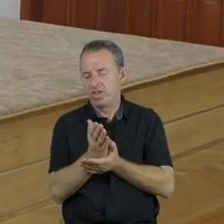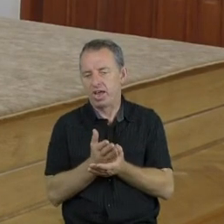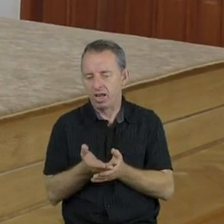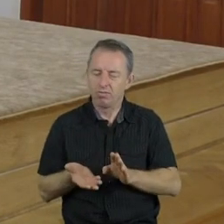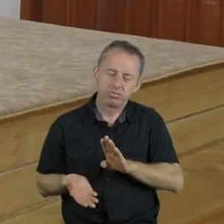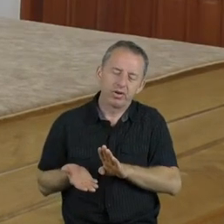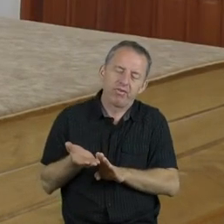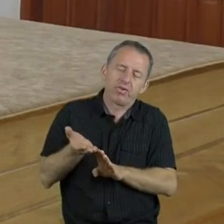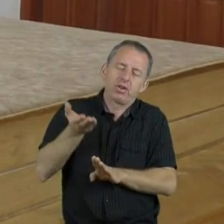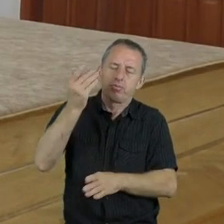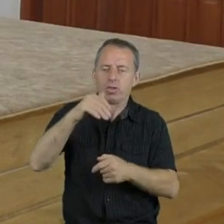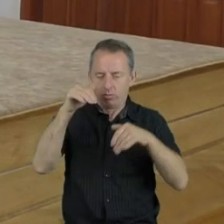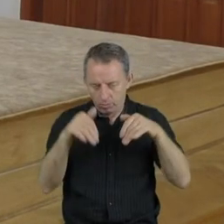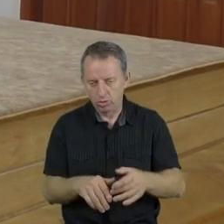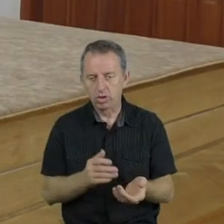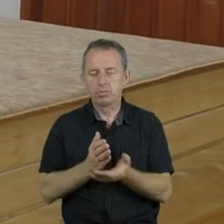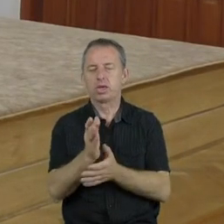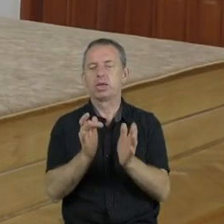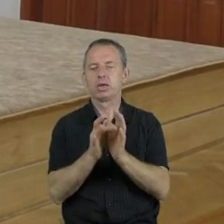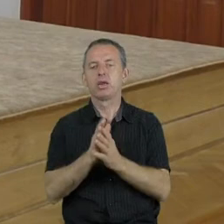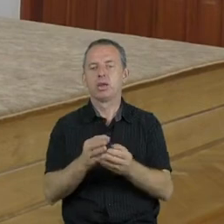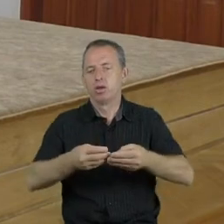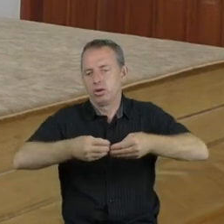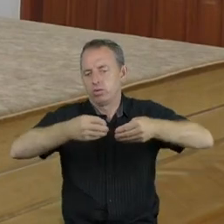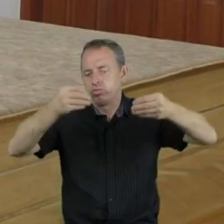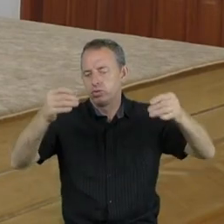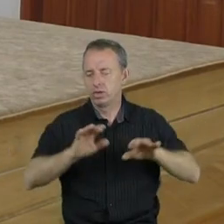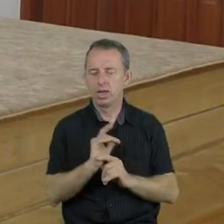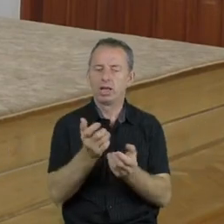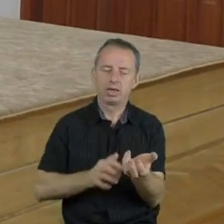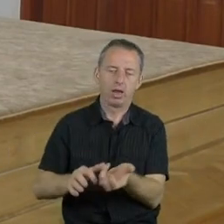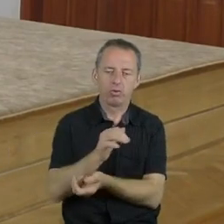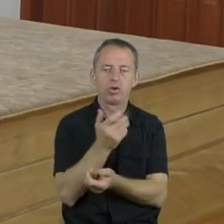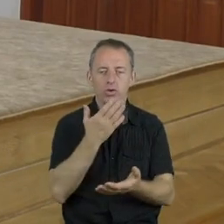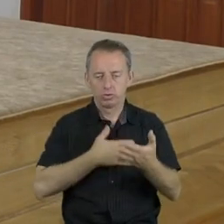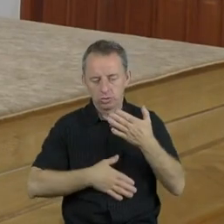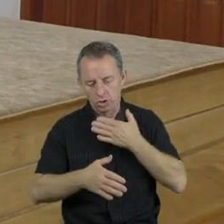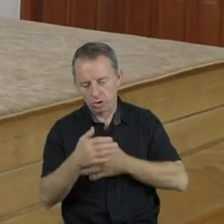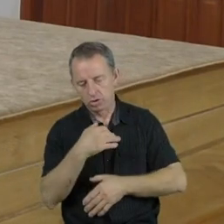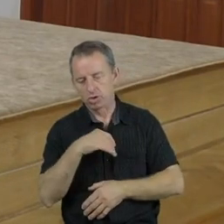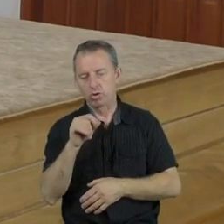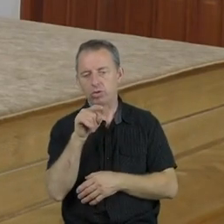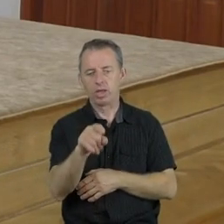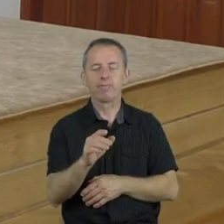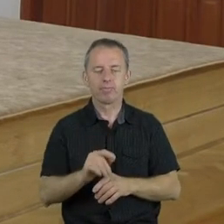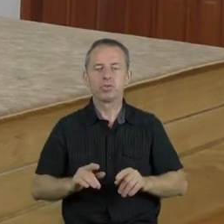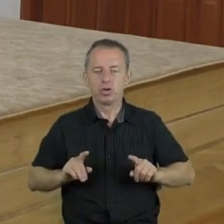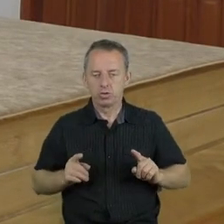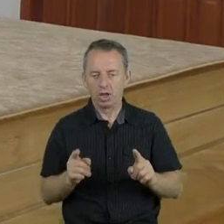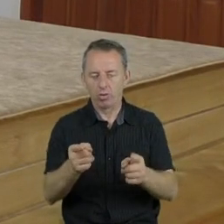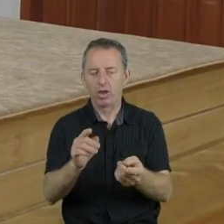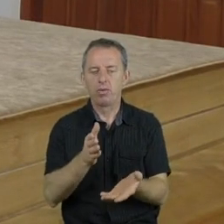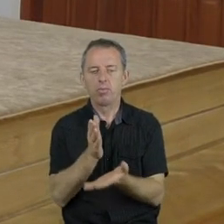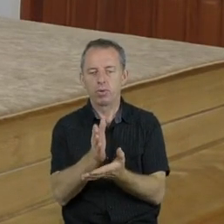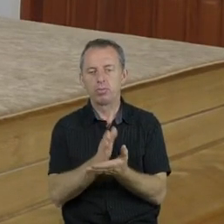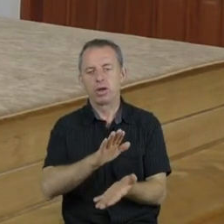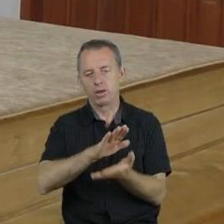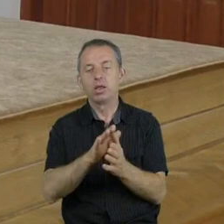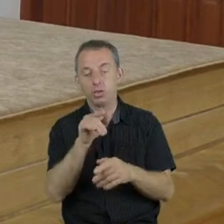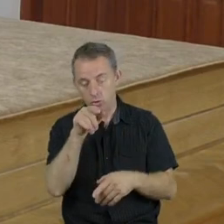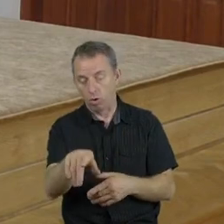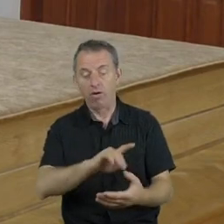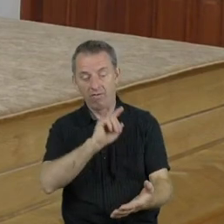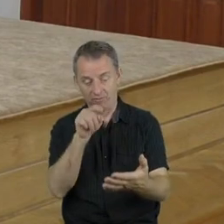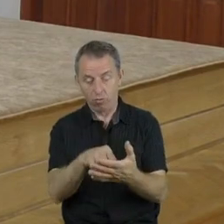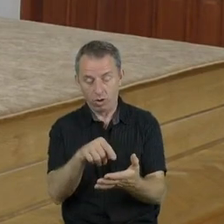żeby ta prawdziwa wiara Chrystusa rozlewała się na cały świat. I bardzo się cieszę, że inspirujemy siebie nawzajem, bo o to chodzi właśnie.